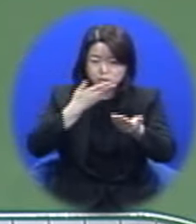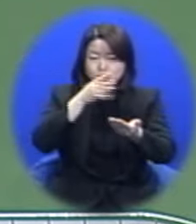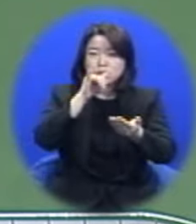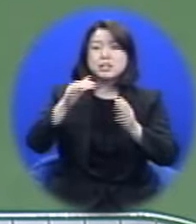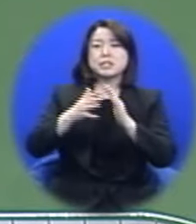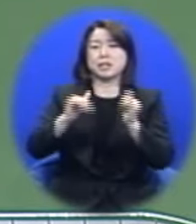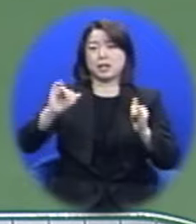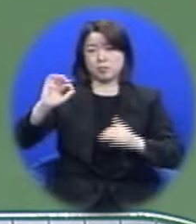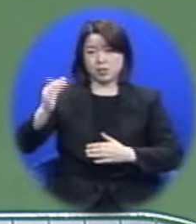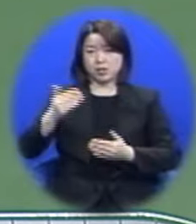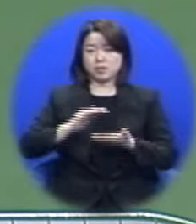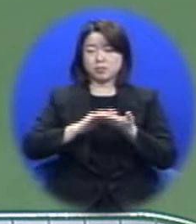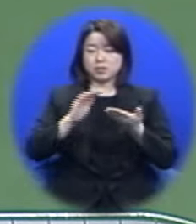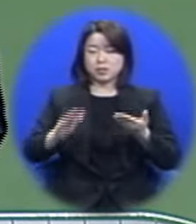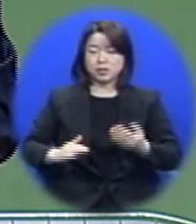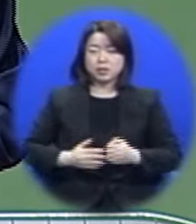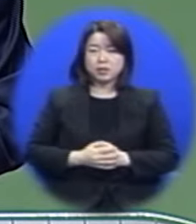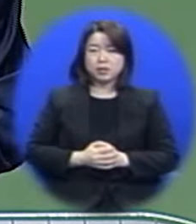것입니다.